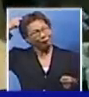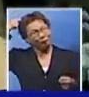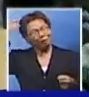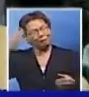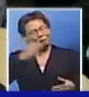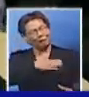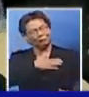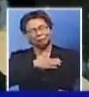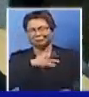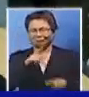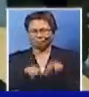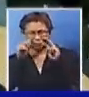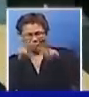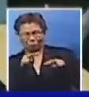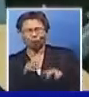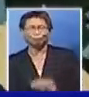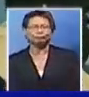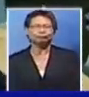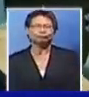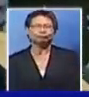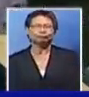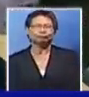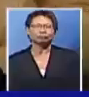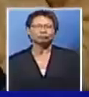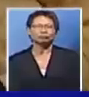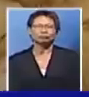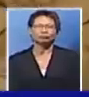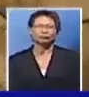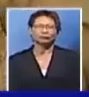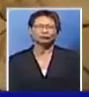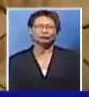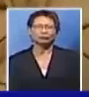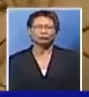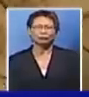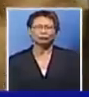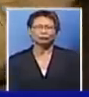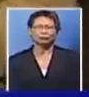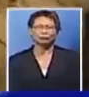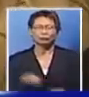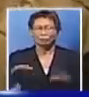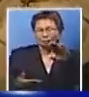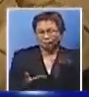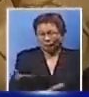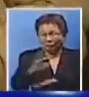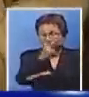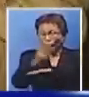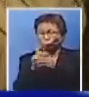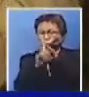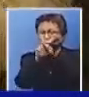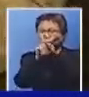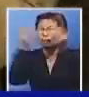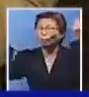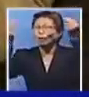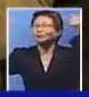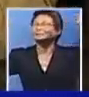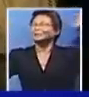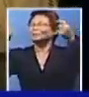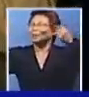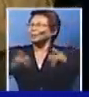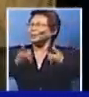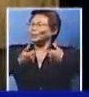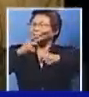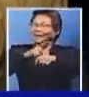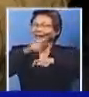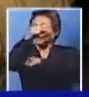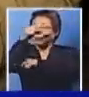hati tak boleh ukur. Yang ni very subjektif. Sementara itu, beberapa pesilat kebangsaan yang ditemui pada majlis sambutan Aidilfitri